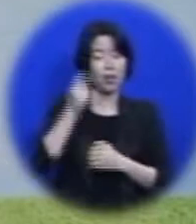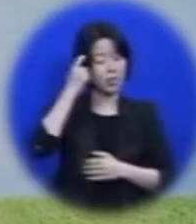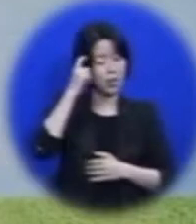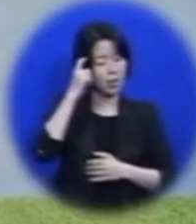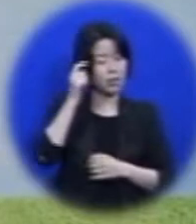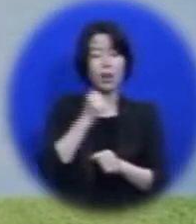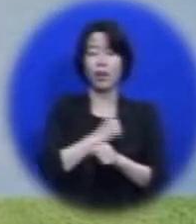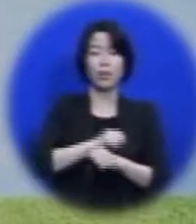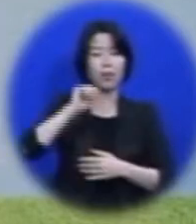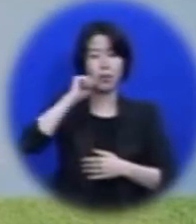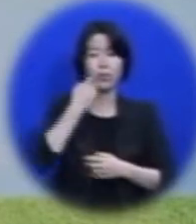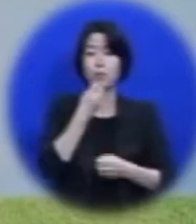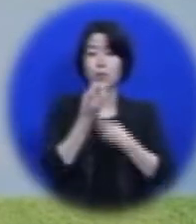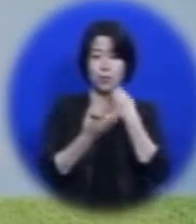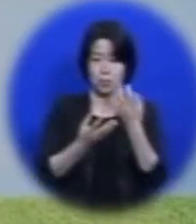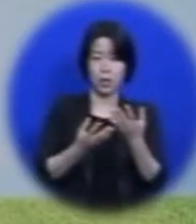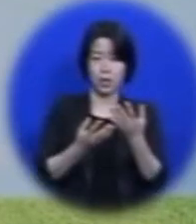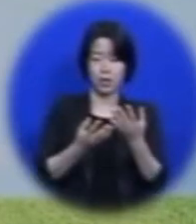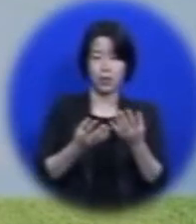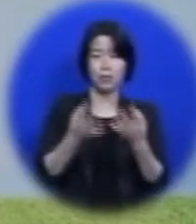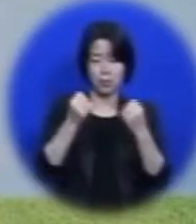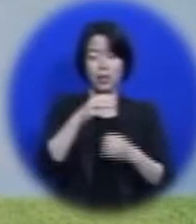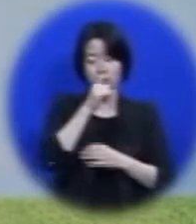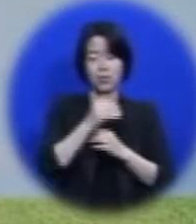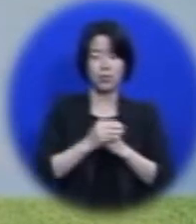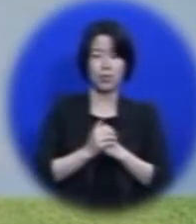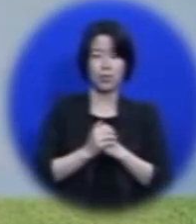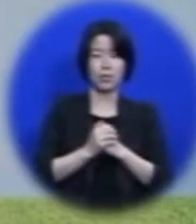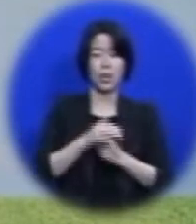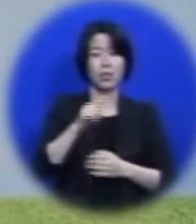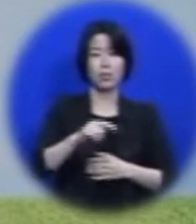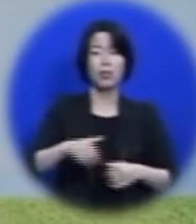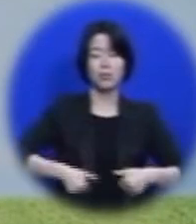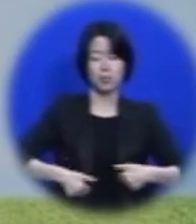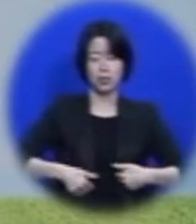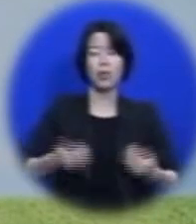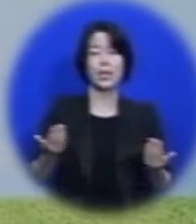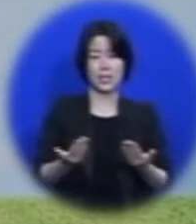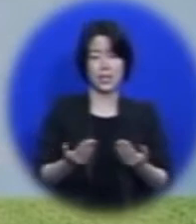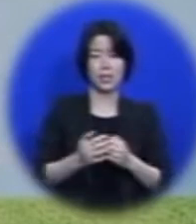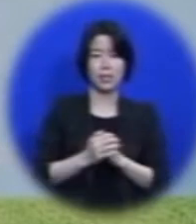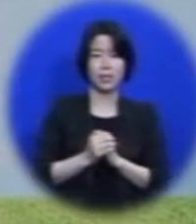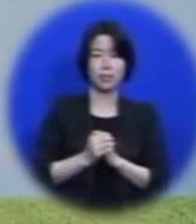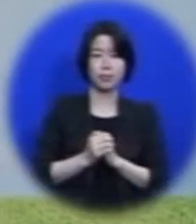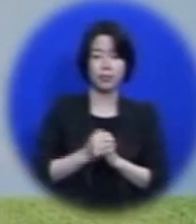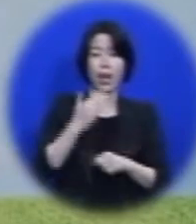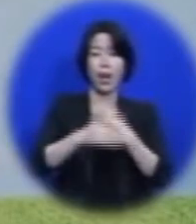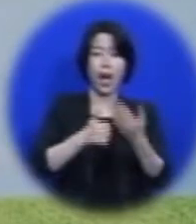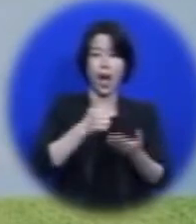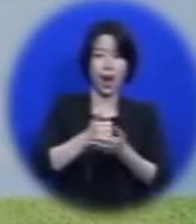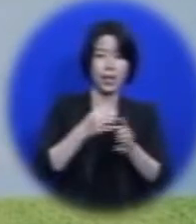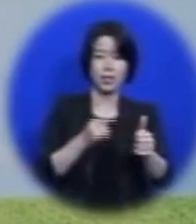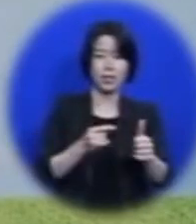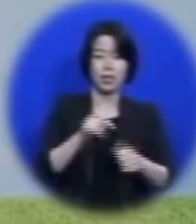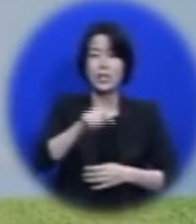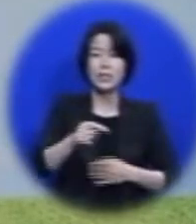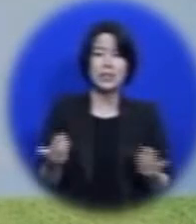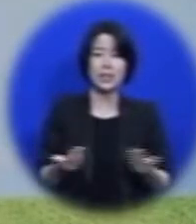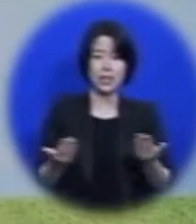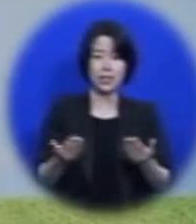상상하기 어려운 고백을 하신 분들도 계셨습니다. 그것은 필요한 일이기도 합니다. 하나님께서 그